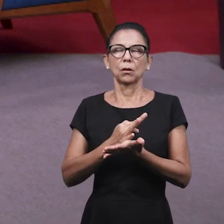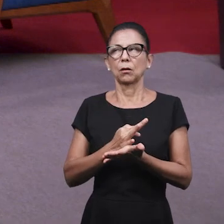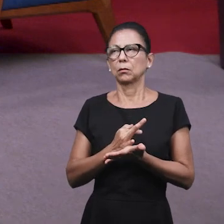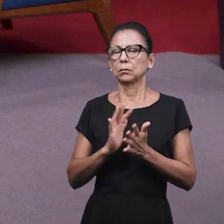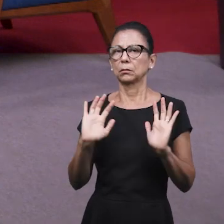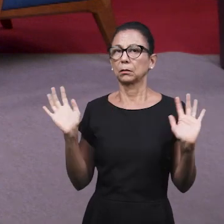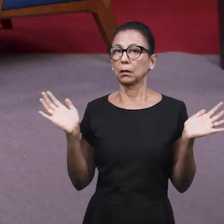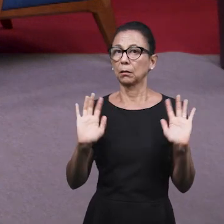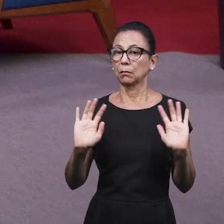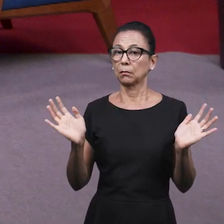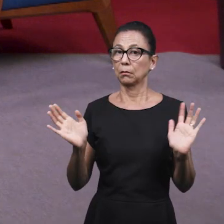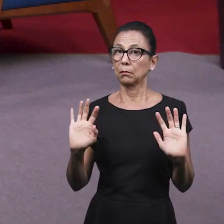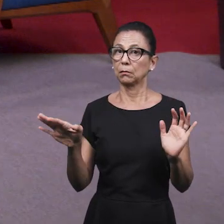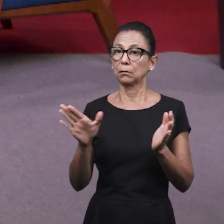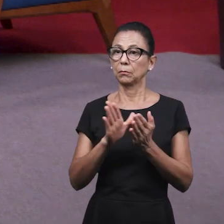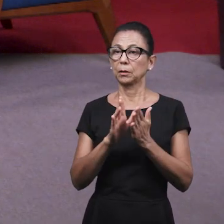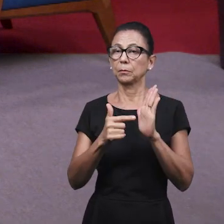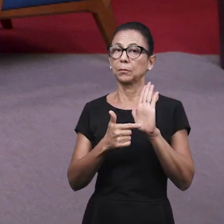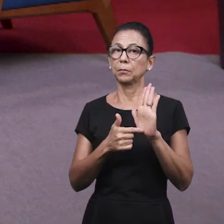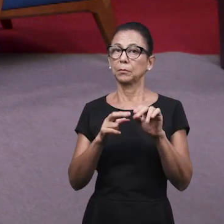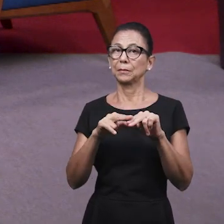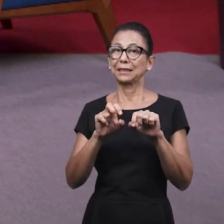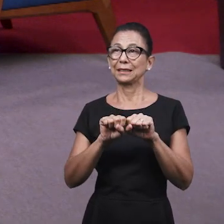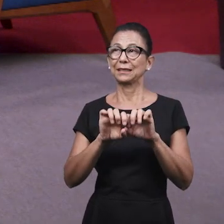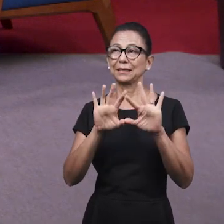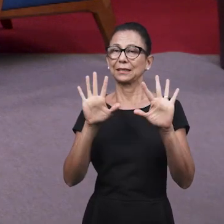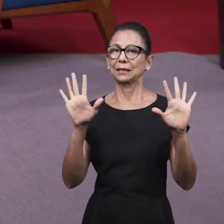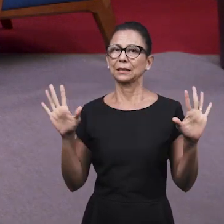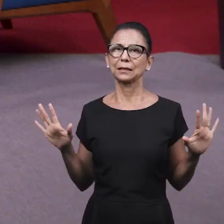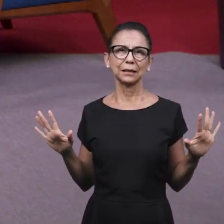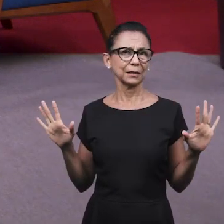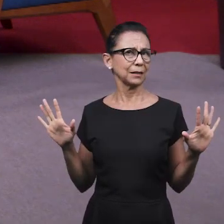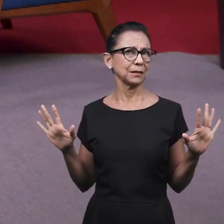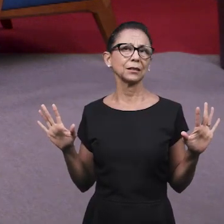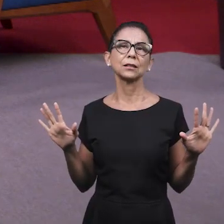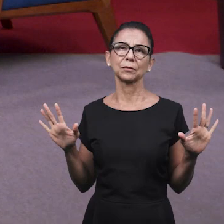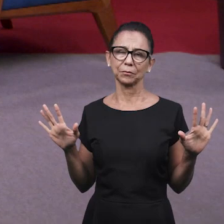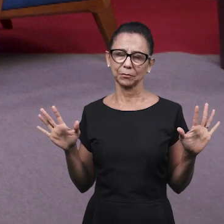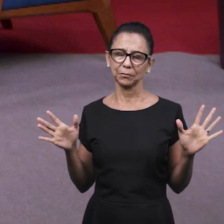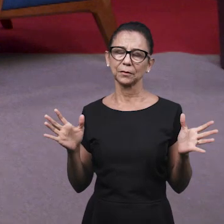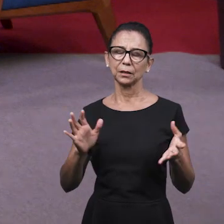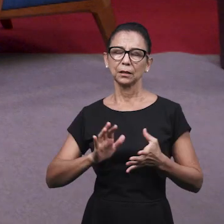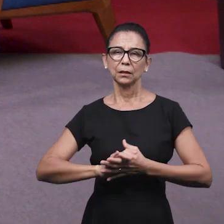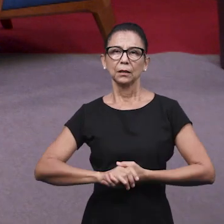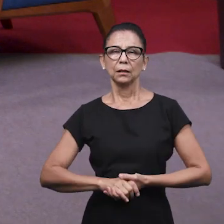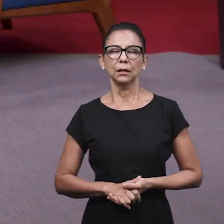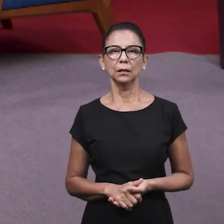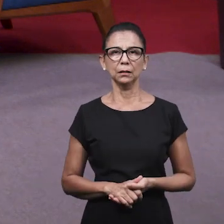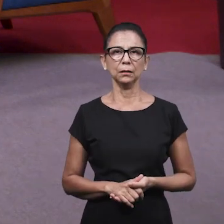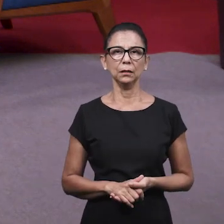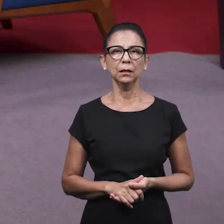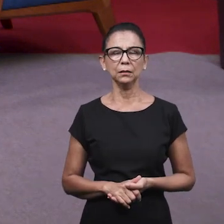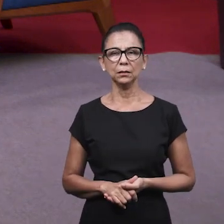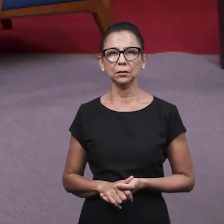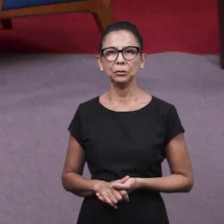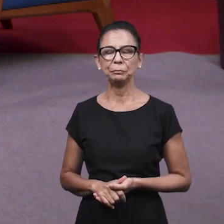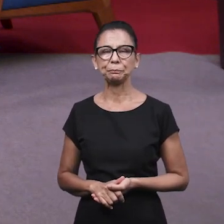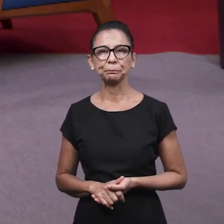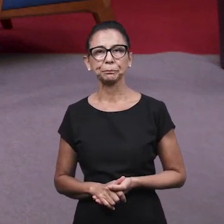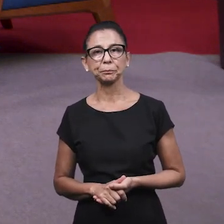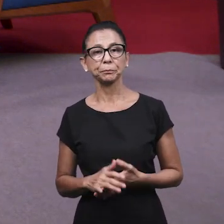non, ce n'est pas une opinion, non, c'est ce qui est enregistré clairement dans la parole de Dieu.